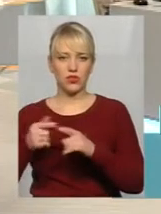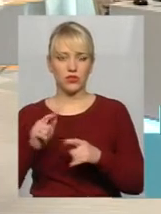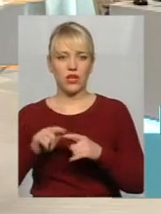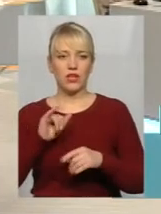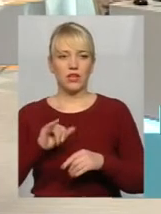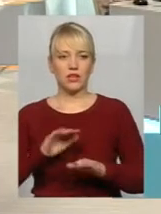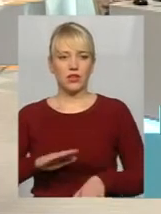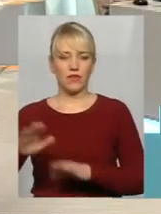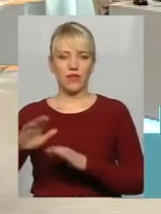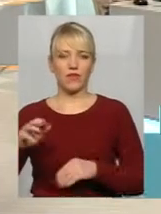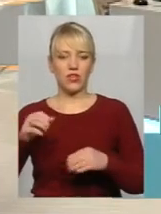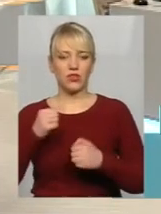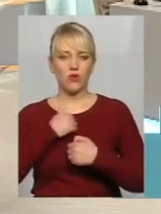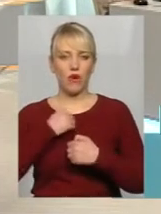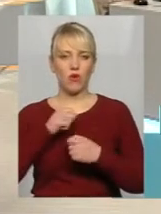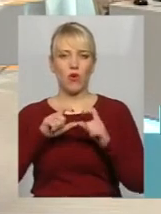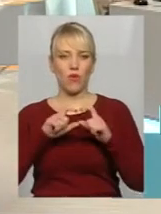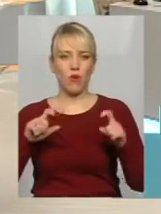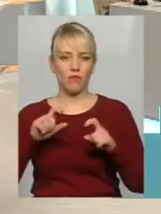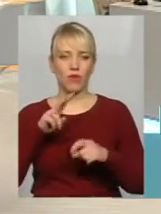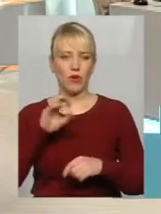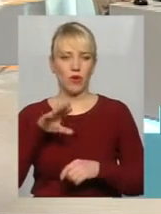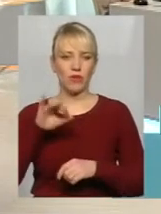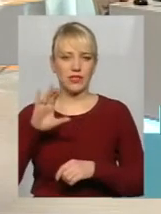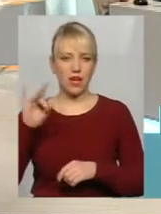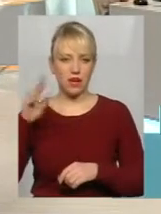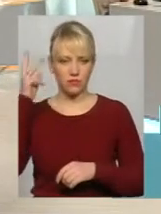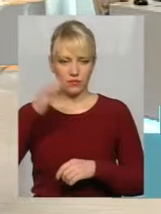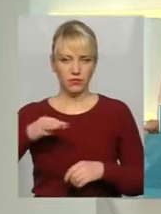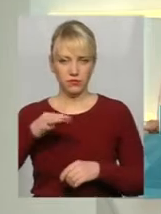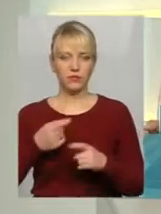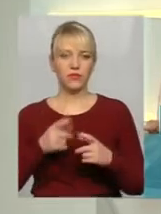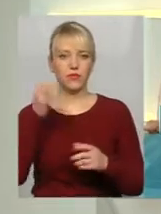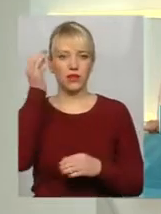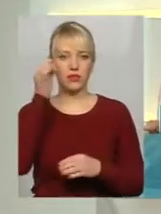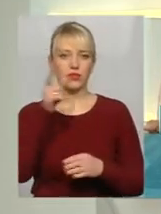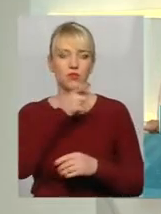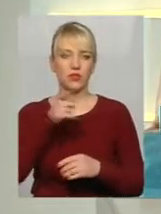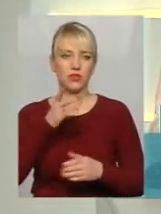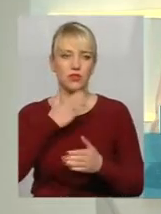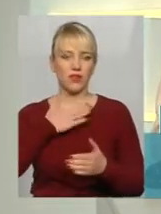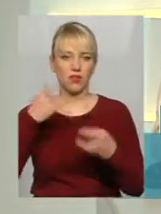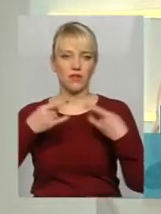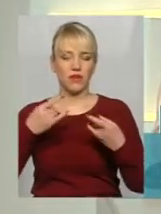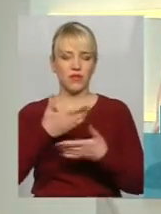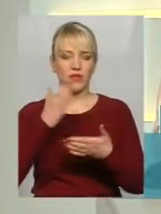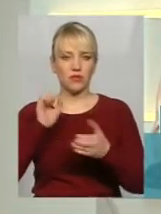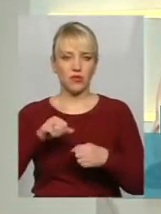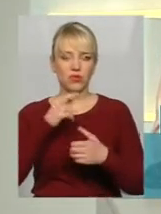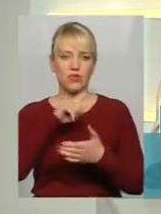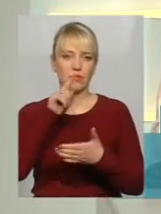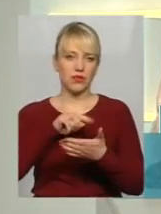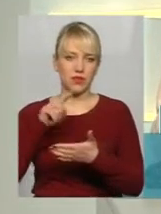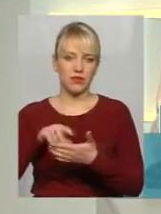військового комісара Хмельницької області. І нагадаю усім, що під час нашого ефіру ви можете задавати свої запитання